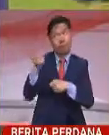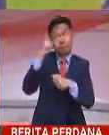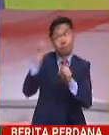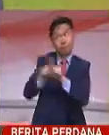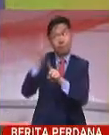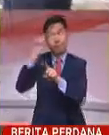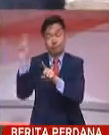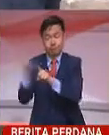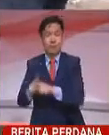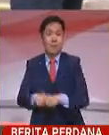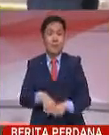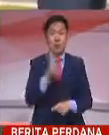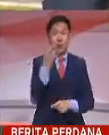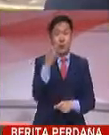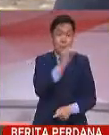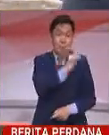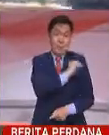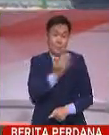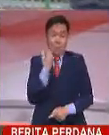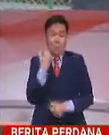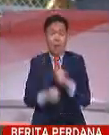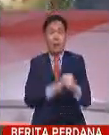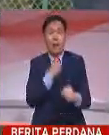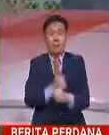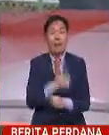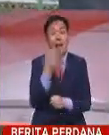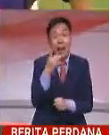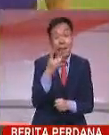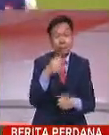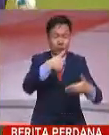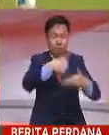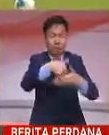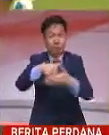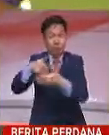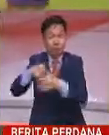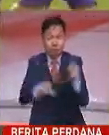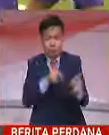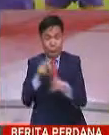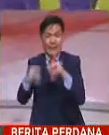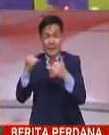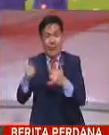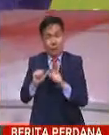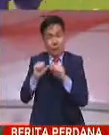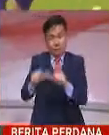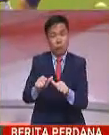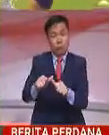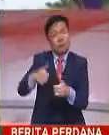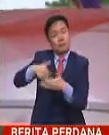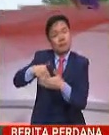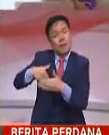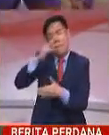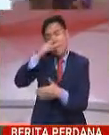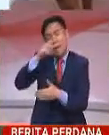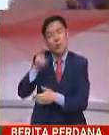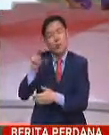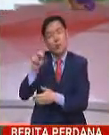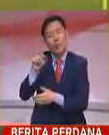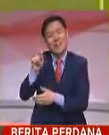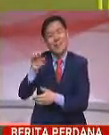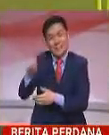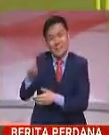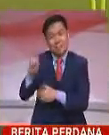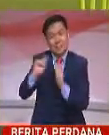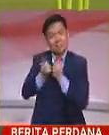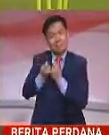Ia melibatkan 17 pegawai musim lalu dan 18 pemain yang masih kekal bersama Melaka United. Usaha itu juga bagi